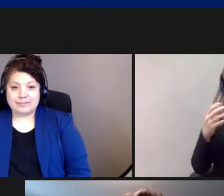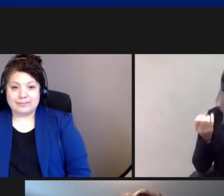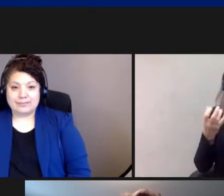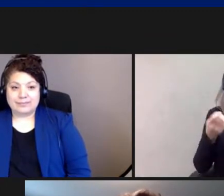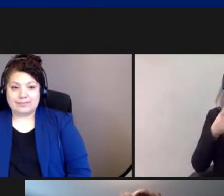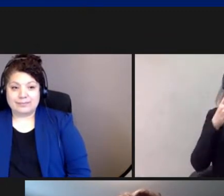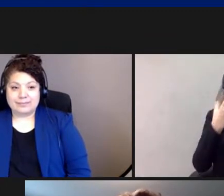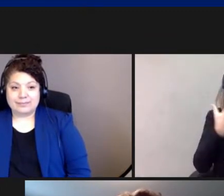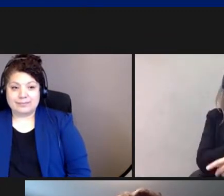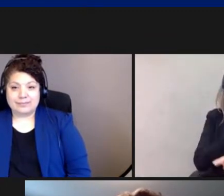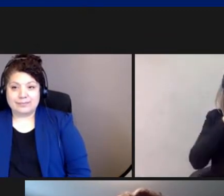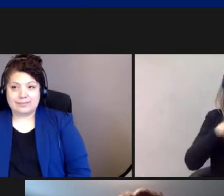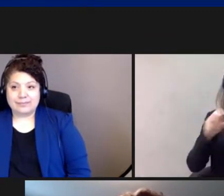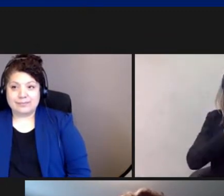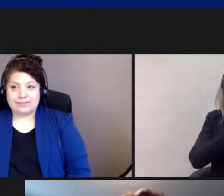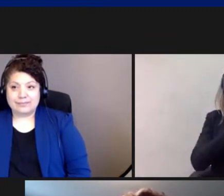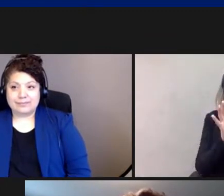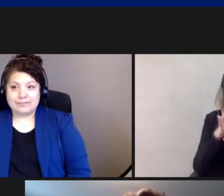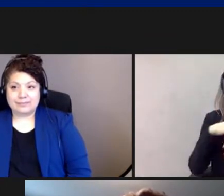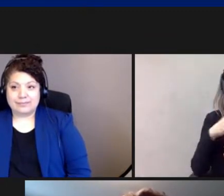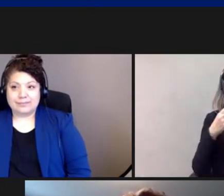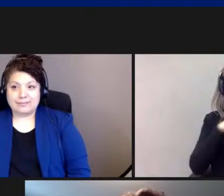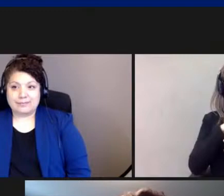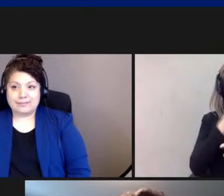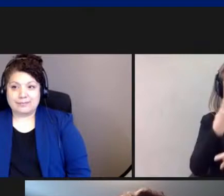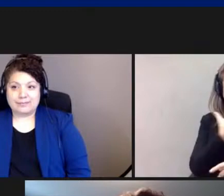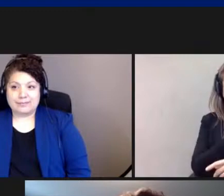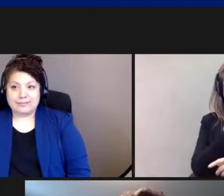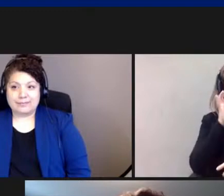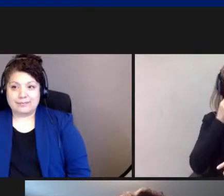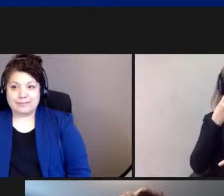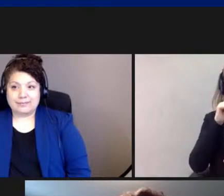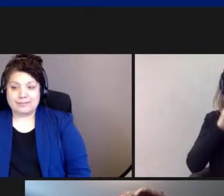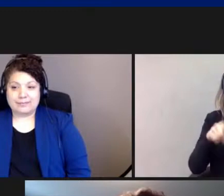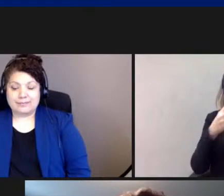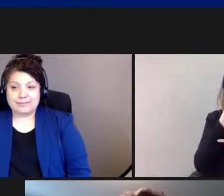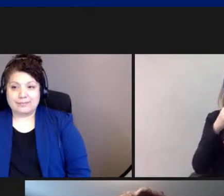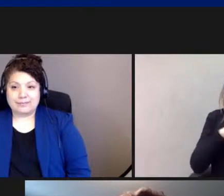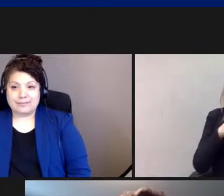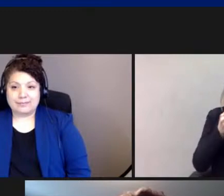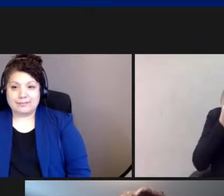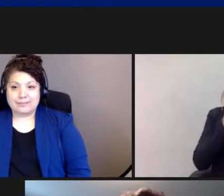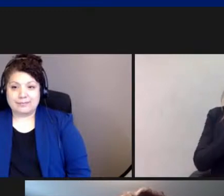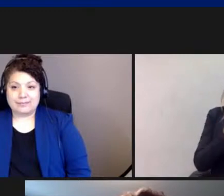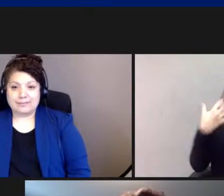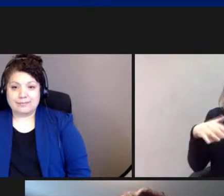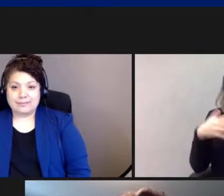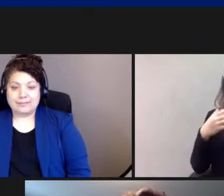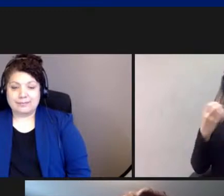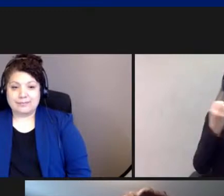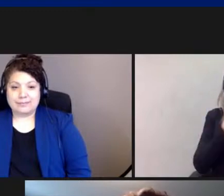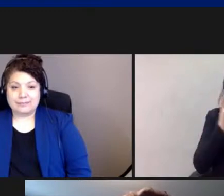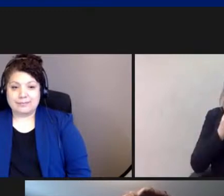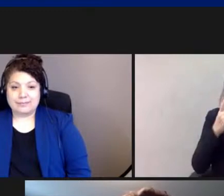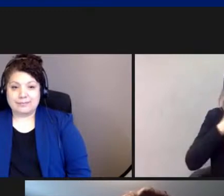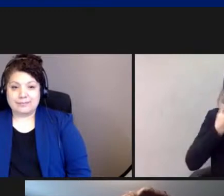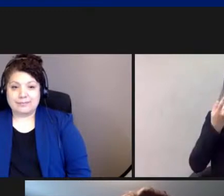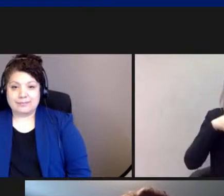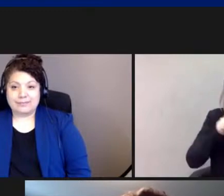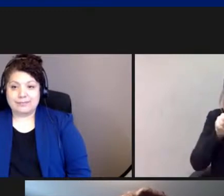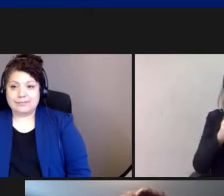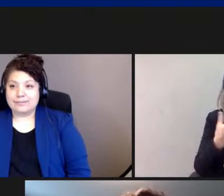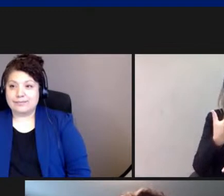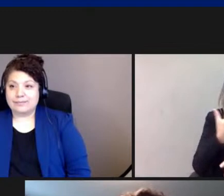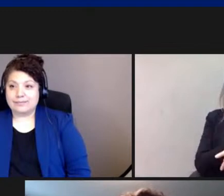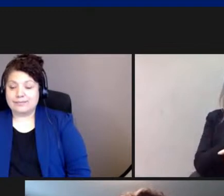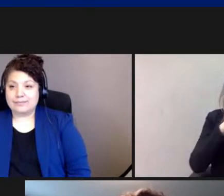prévenir la COVID, mais on en a un pour la grippe. Alors, cette année, définitivement, on espère que le plus de gens possible à Ottawa seront vaccinés pour avoir une